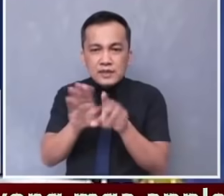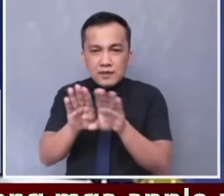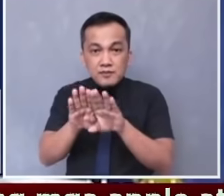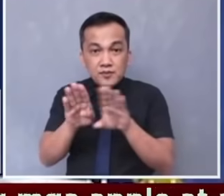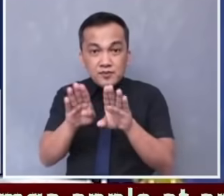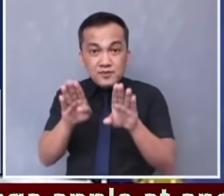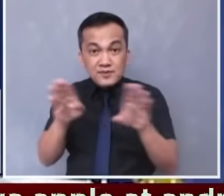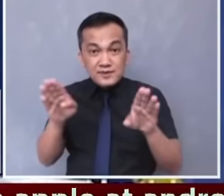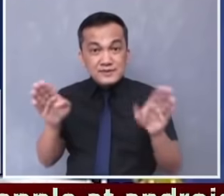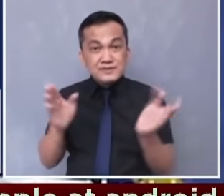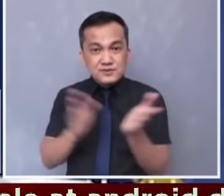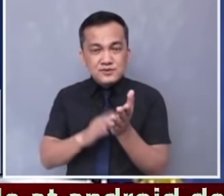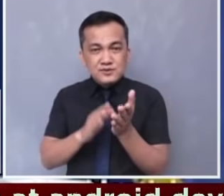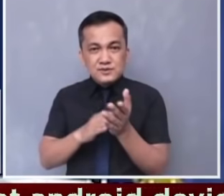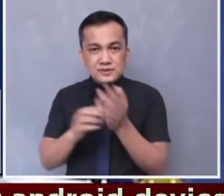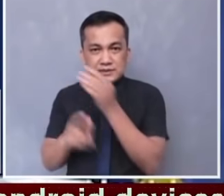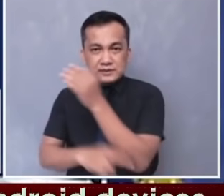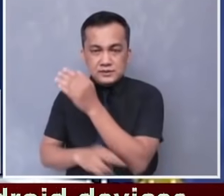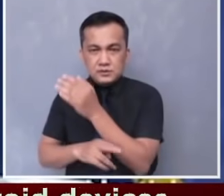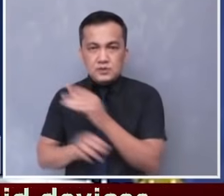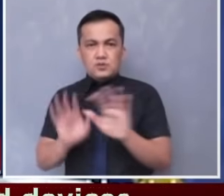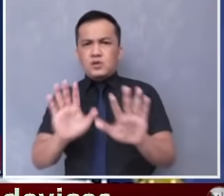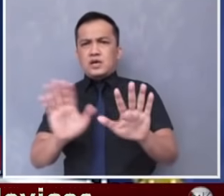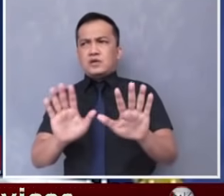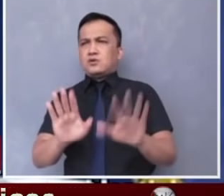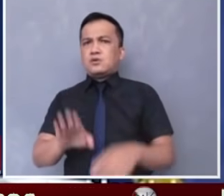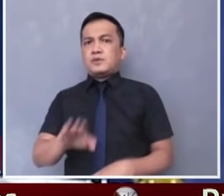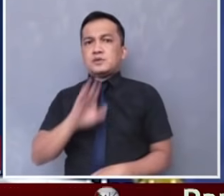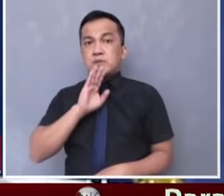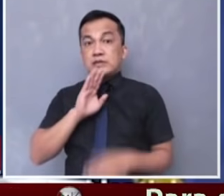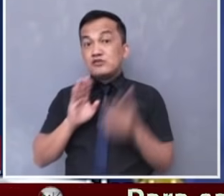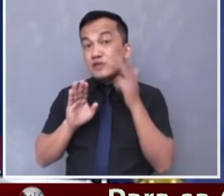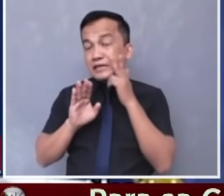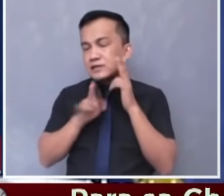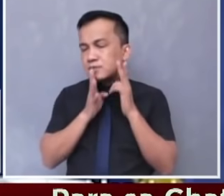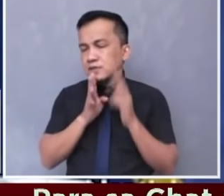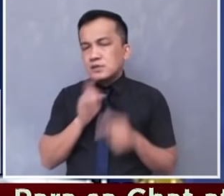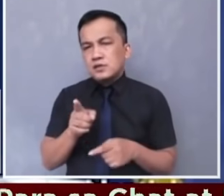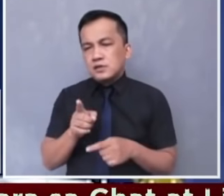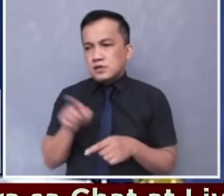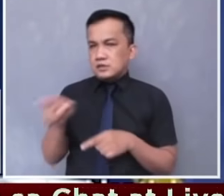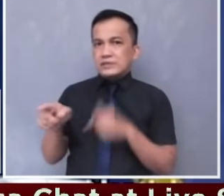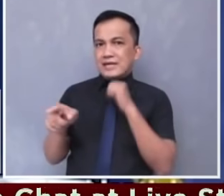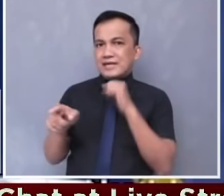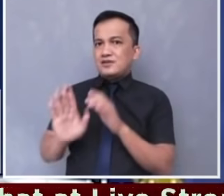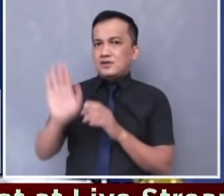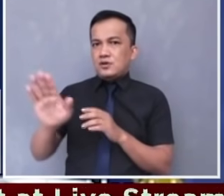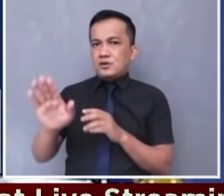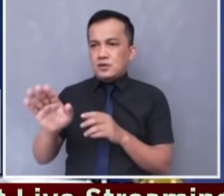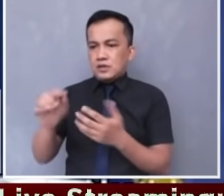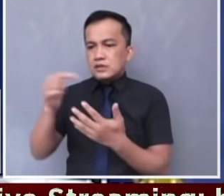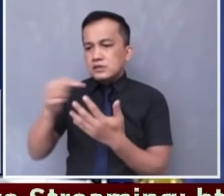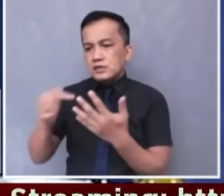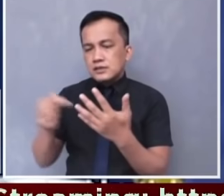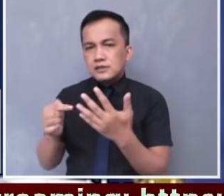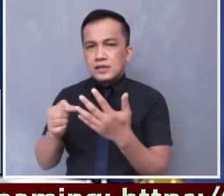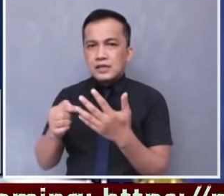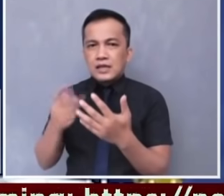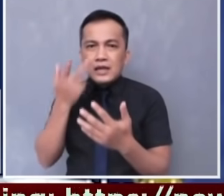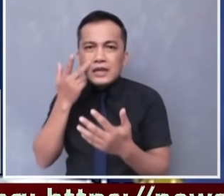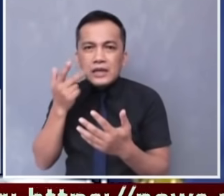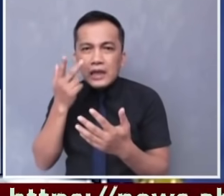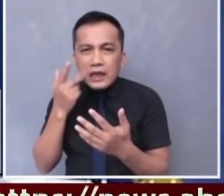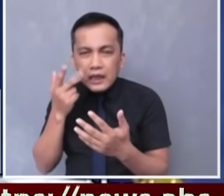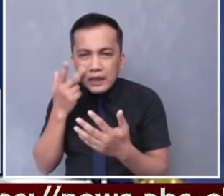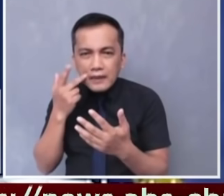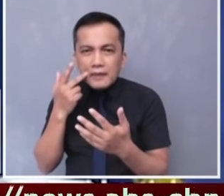rehiyon. Do not be dismayed kung hindi sa inyo muna because these are all experimental and